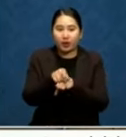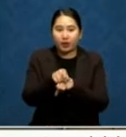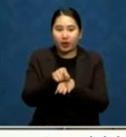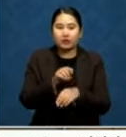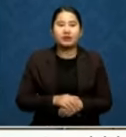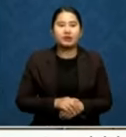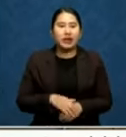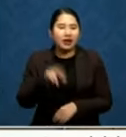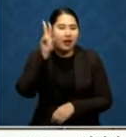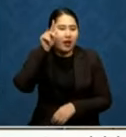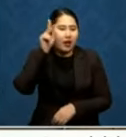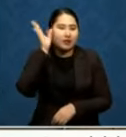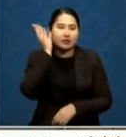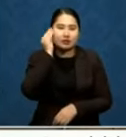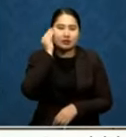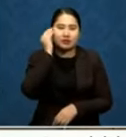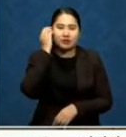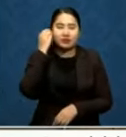ได้ยินข่าวว่า